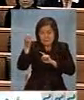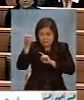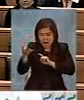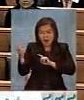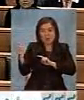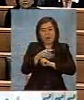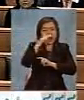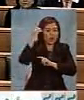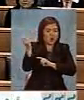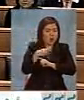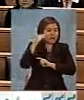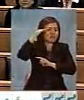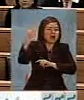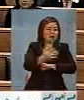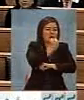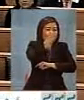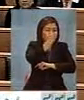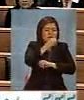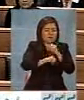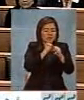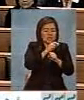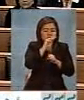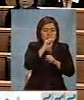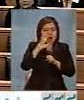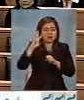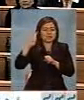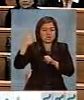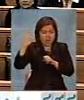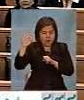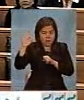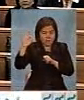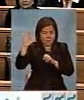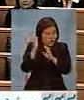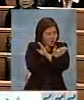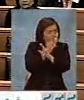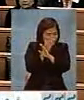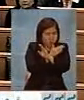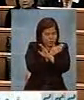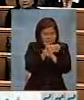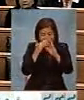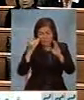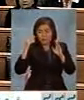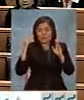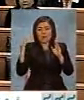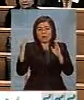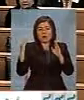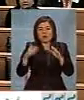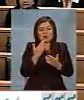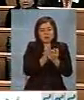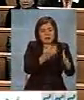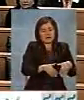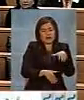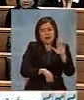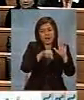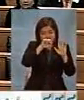ฏิวัติรัฐประหารช่วงปี49ก่อนนั้นหลังนั้นจากนั้นมาเนี่ยได้เพียง 500,000 ล้านม